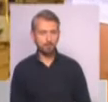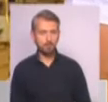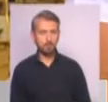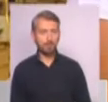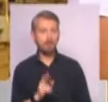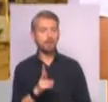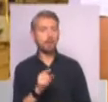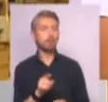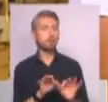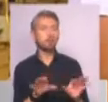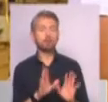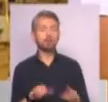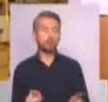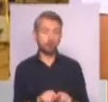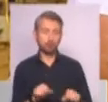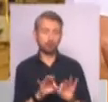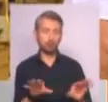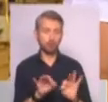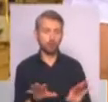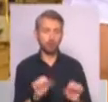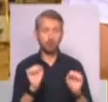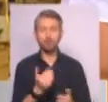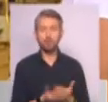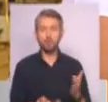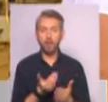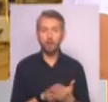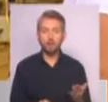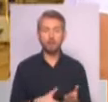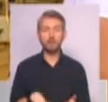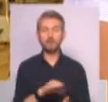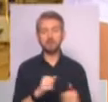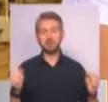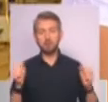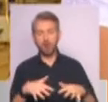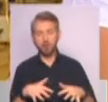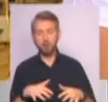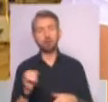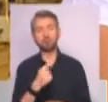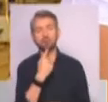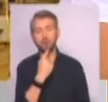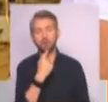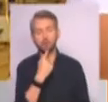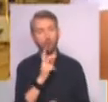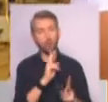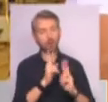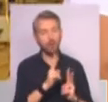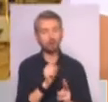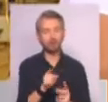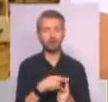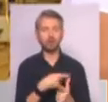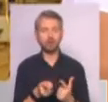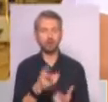її прокоментувати? Лише так можу прокоментувати. Можу порадити всім зібратися і спробувати оскаржити її, чи,